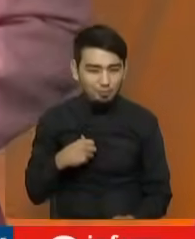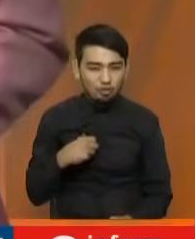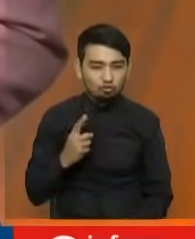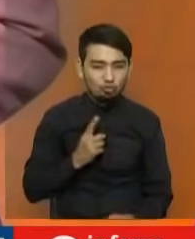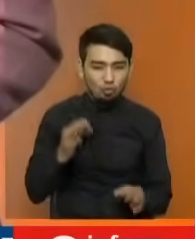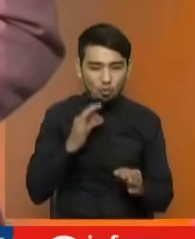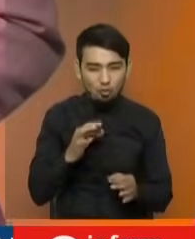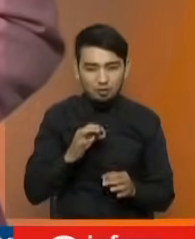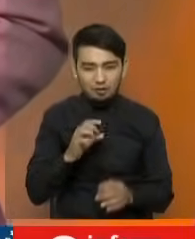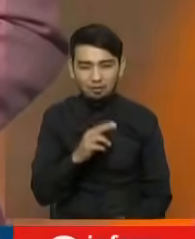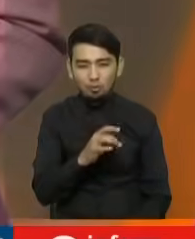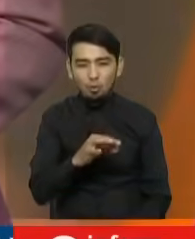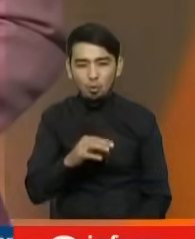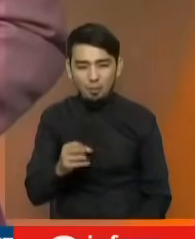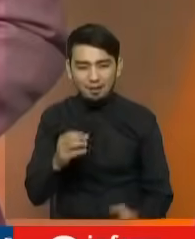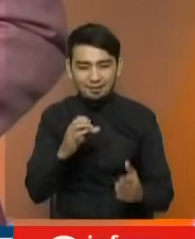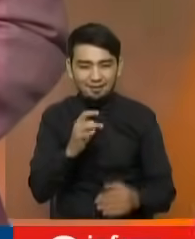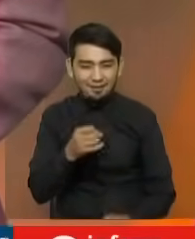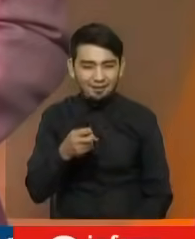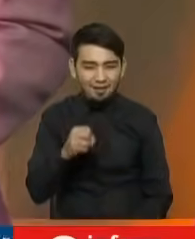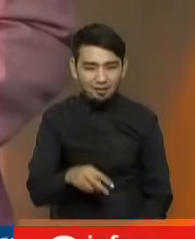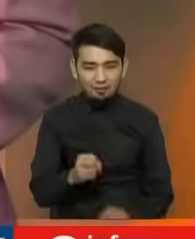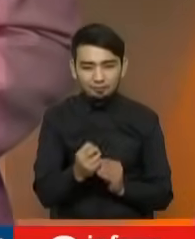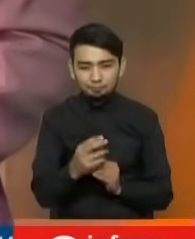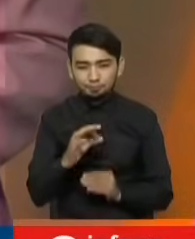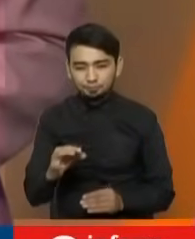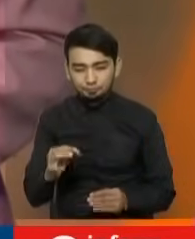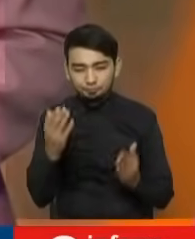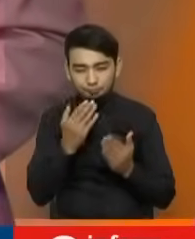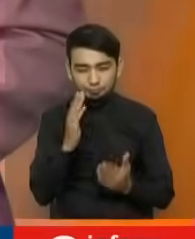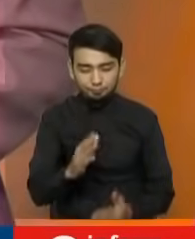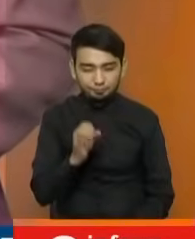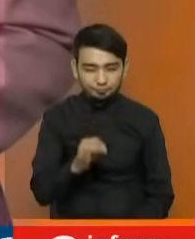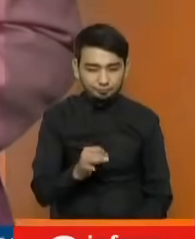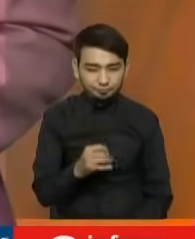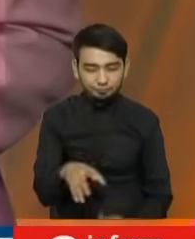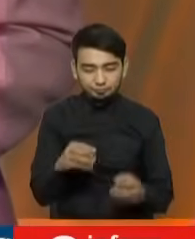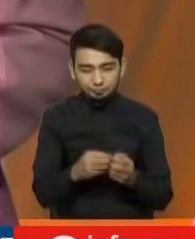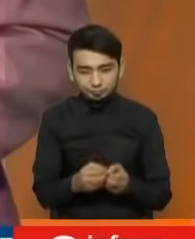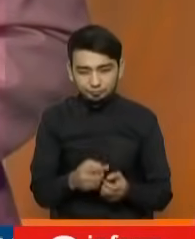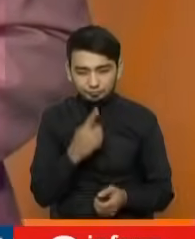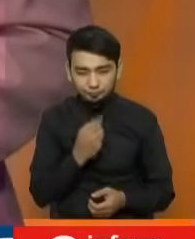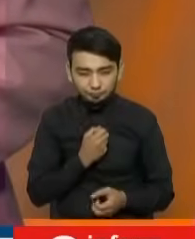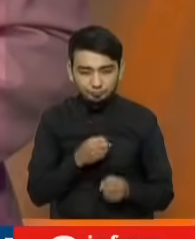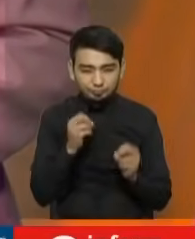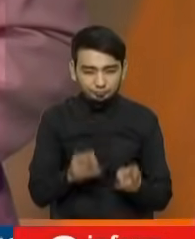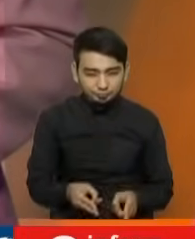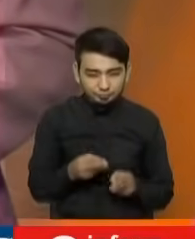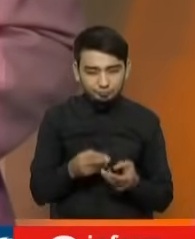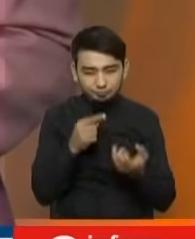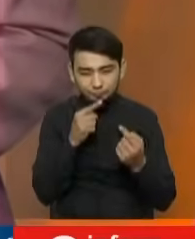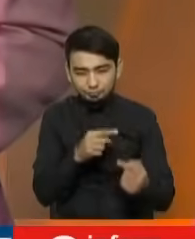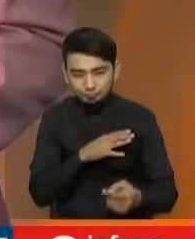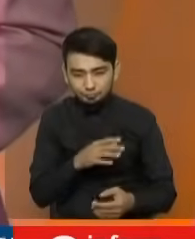ожидаемых драматических сериалов под названием «12.00». Он повествует о нелегком труде бойцов спецподразделений, которые стоят